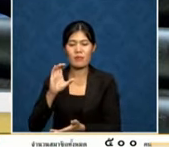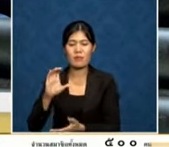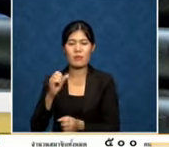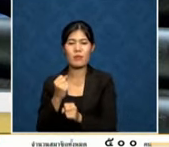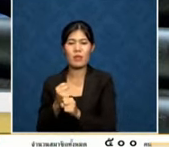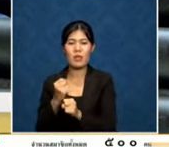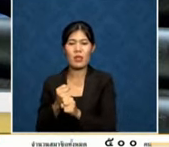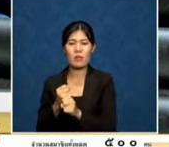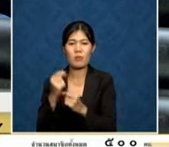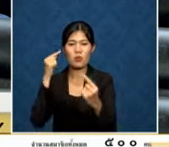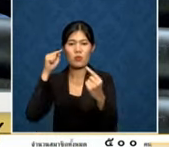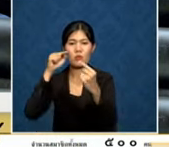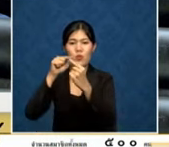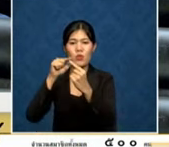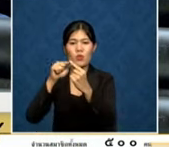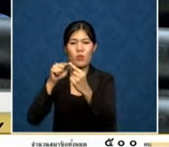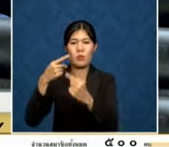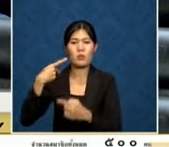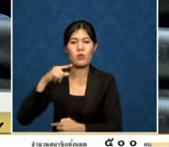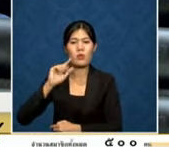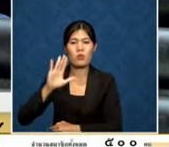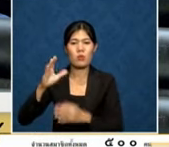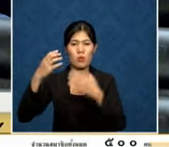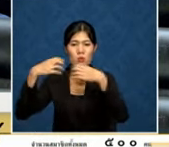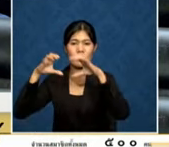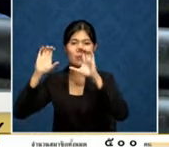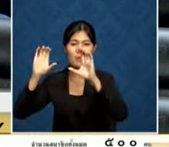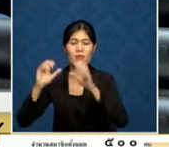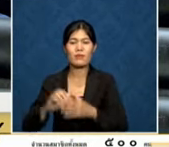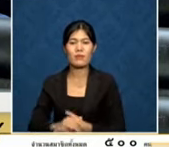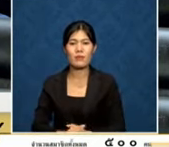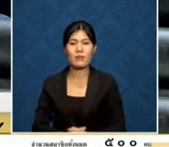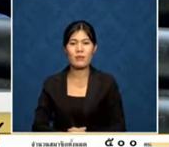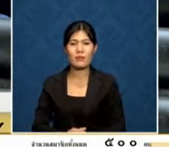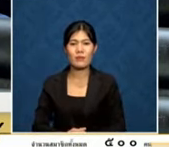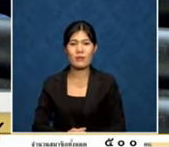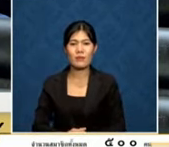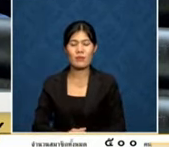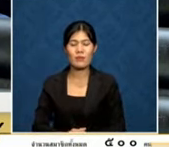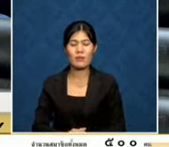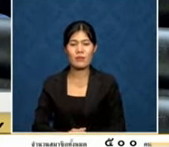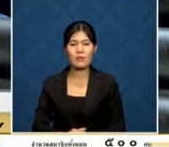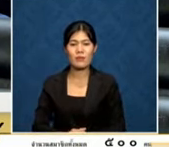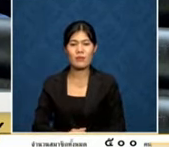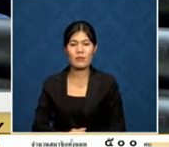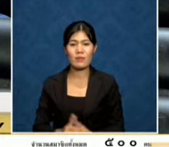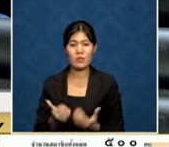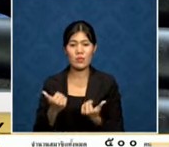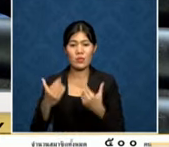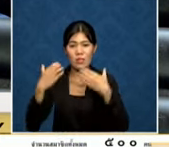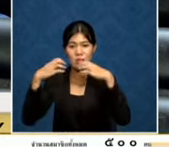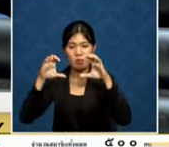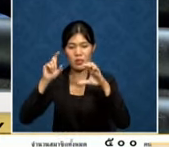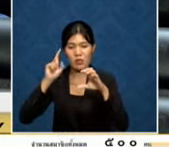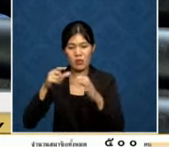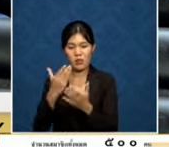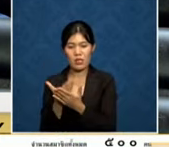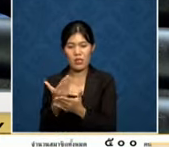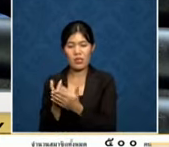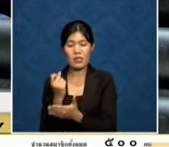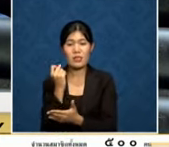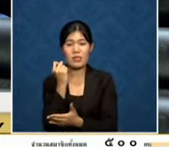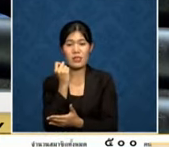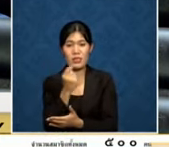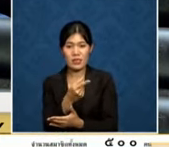การเมืองสิ่งเหล่านี้ยังไม่ได้รวมถึงเรื่องที่รัฐบาลจะต้องใช้หนี้ภาครัฐนะครับ